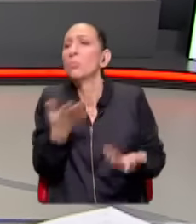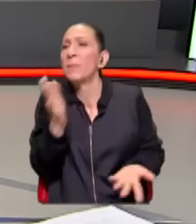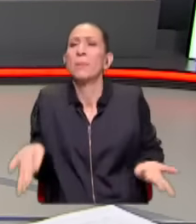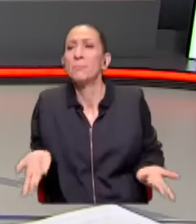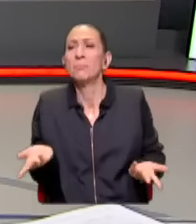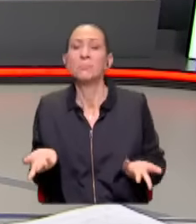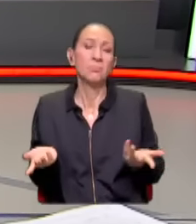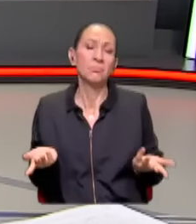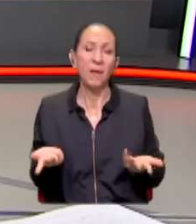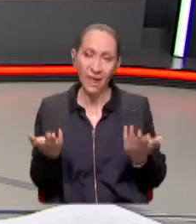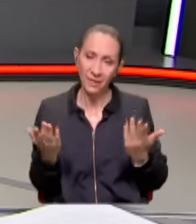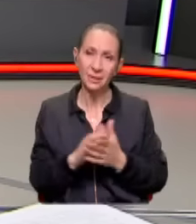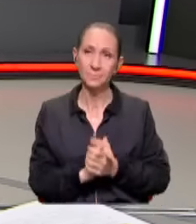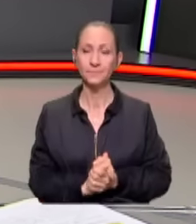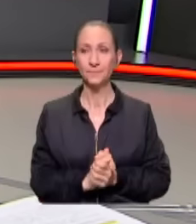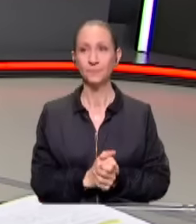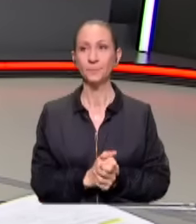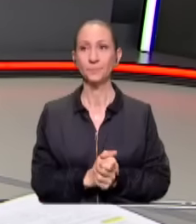Evet.